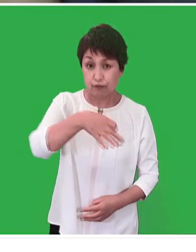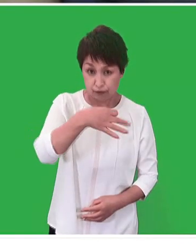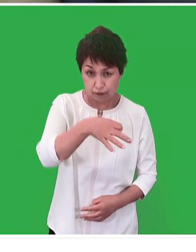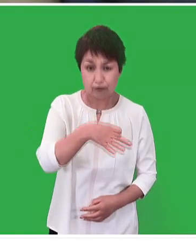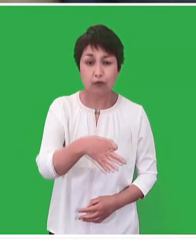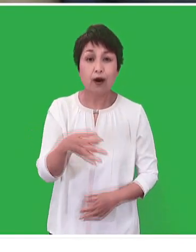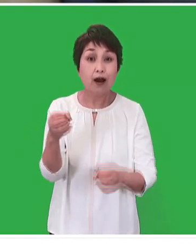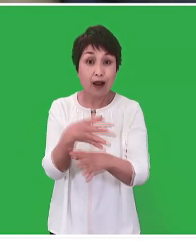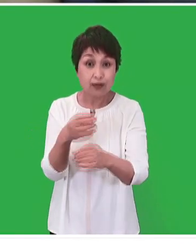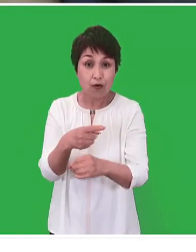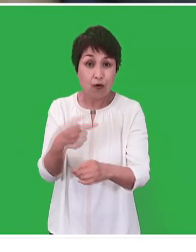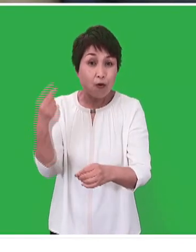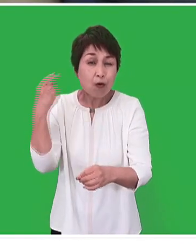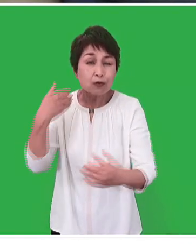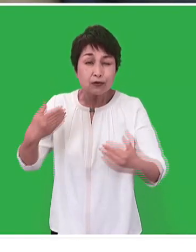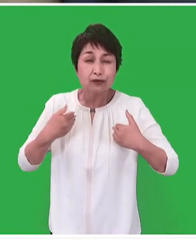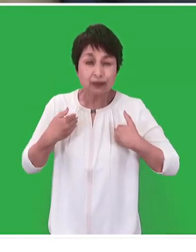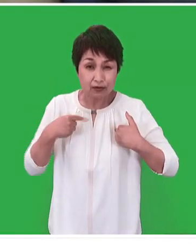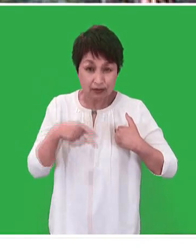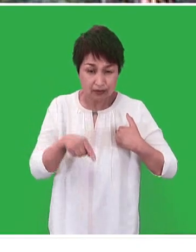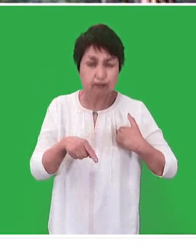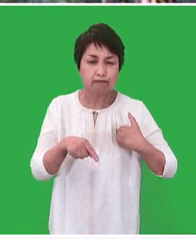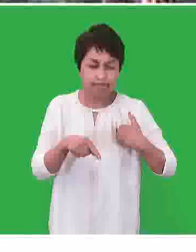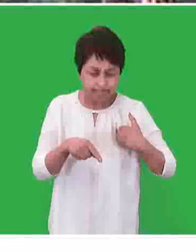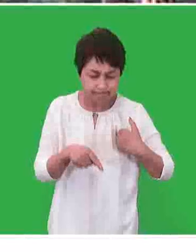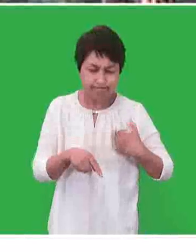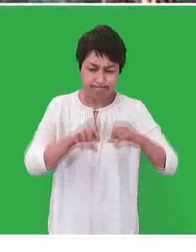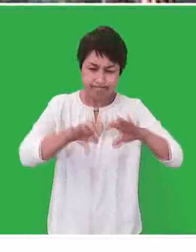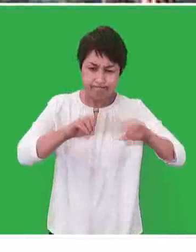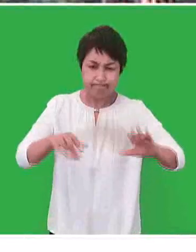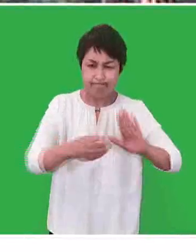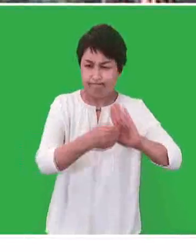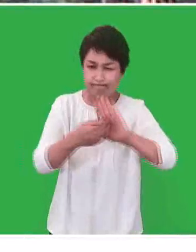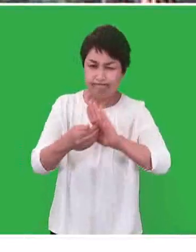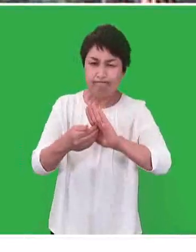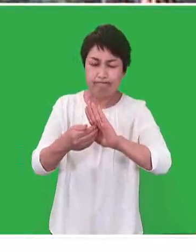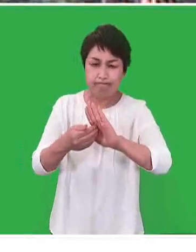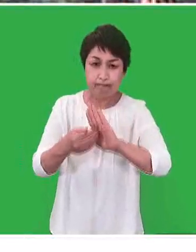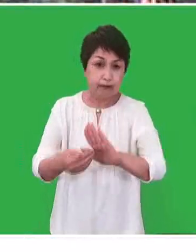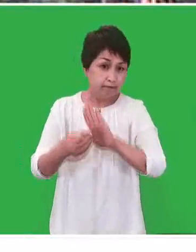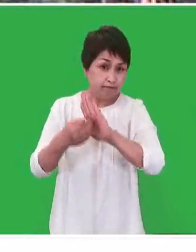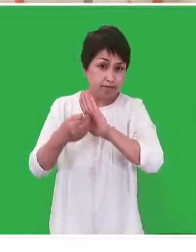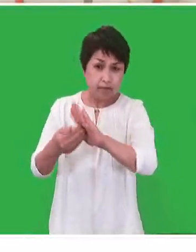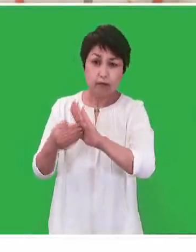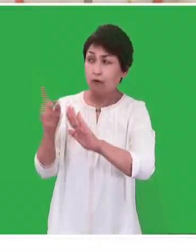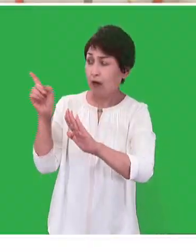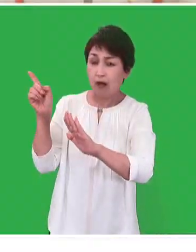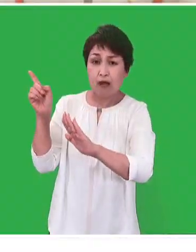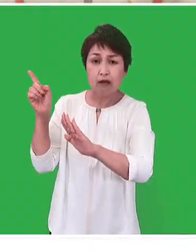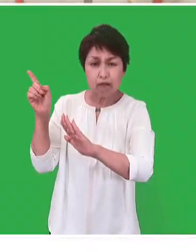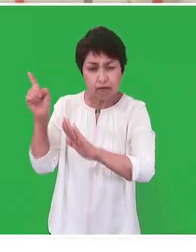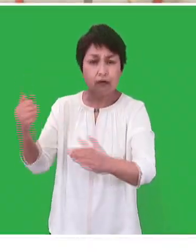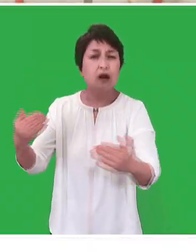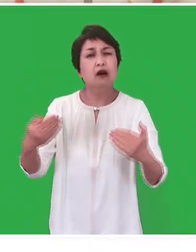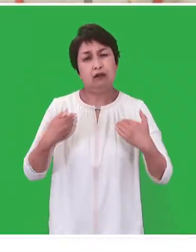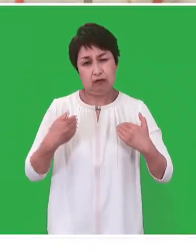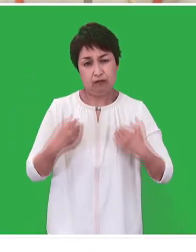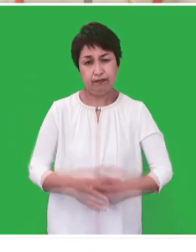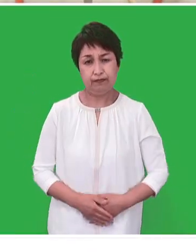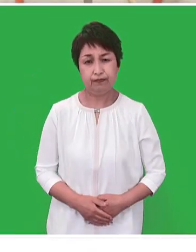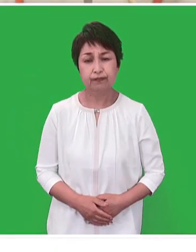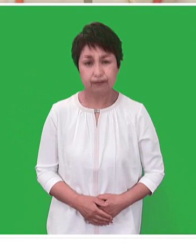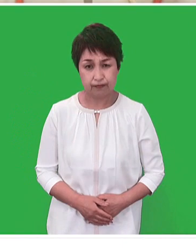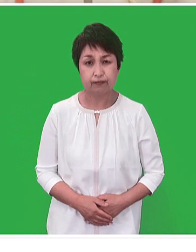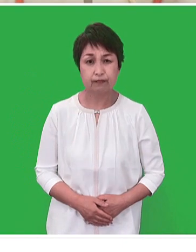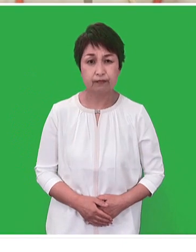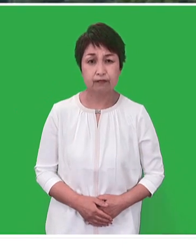ジオなどの音の出るものを持ち、熊に人の存在を知らせるほか、撃退スプレーも携帯